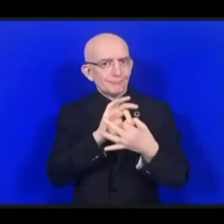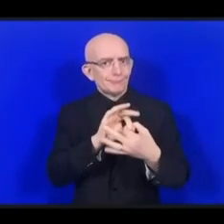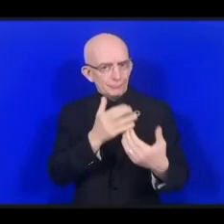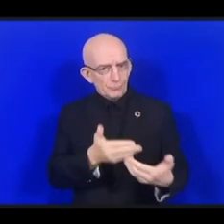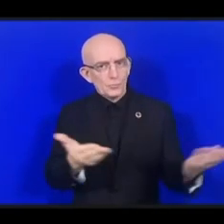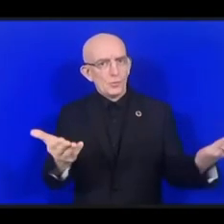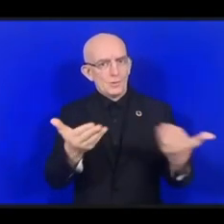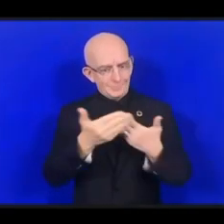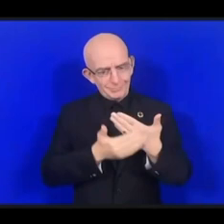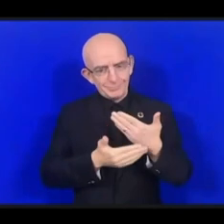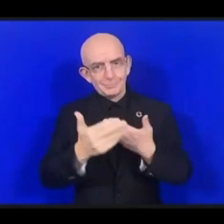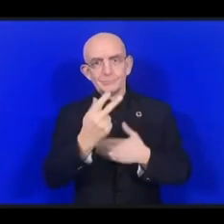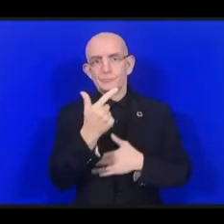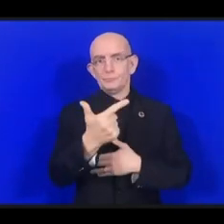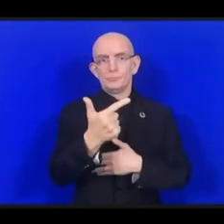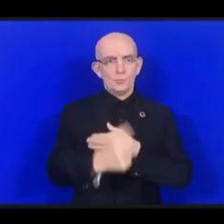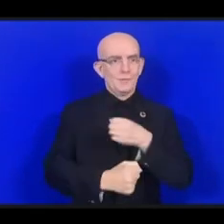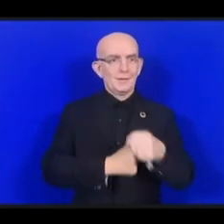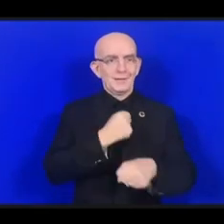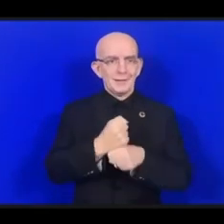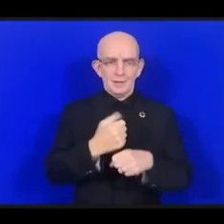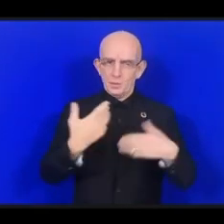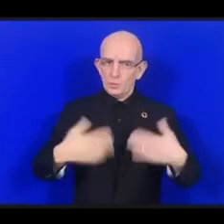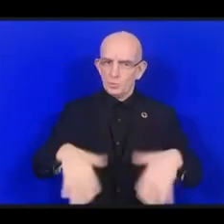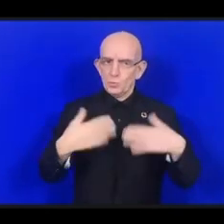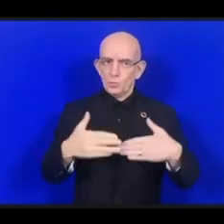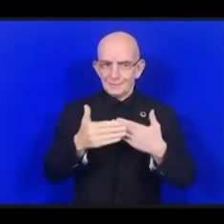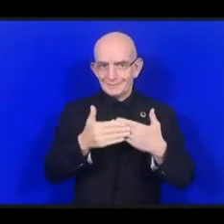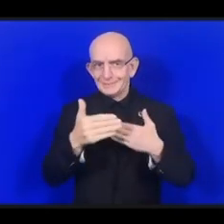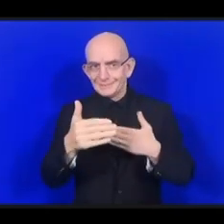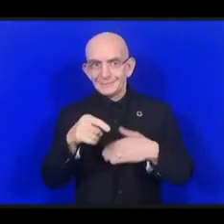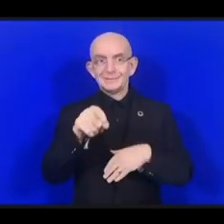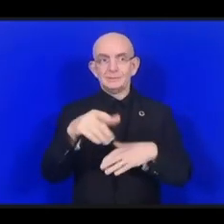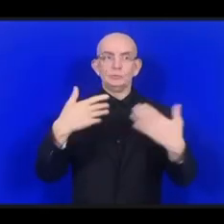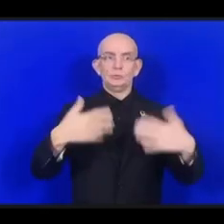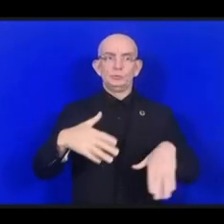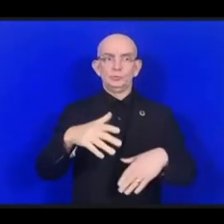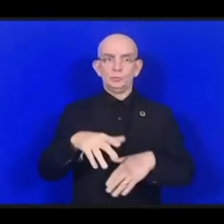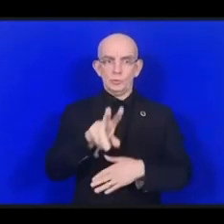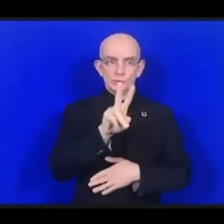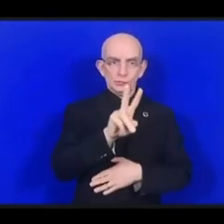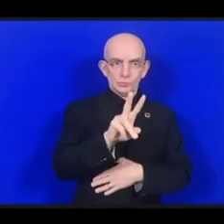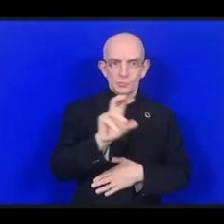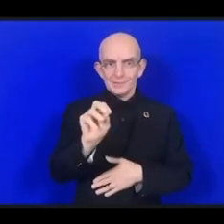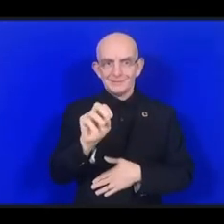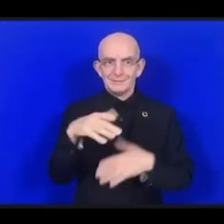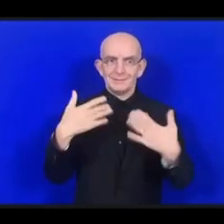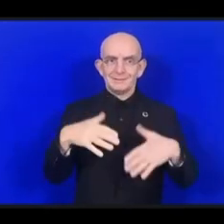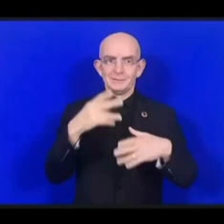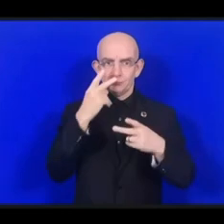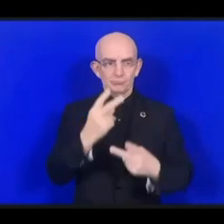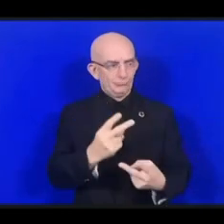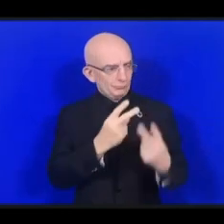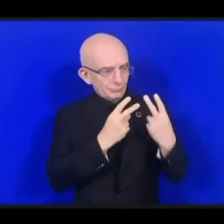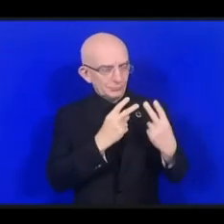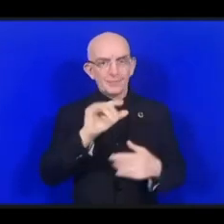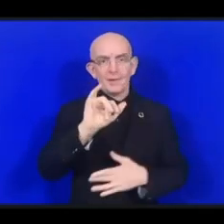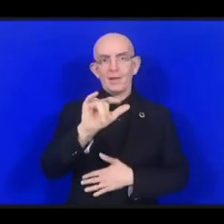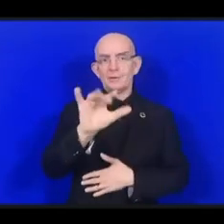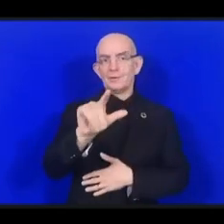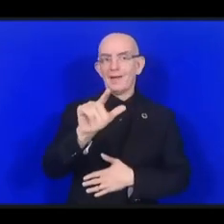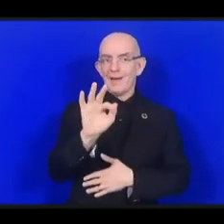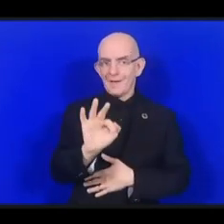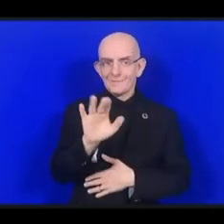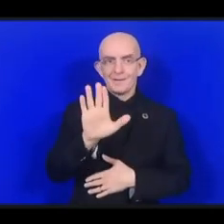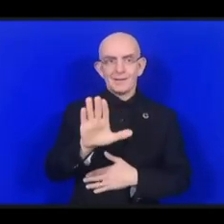因为我们将举行这个 WISIS 20加和联合国这个授权的这个审查是非常重要的。